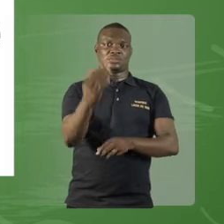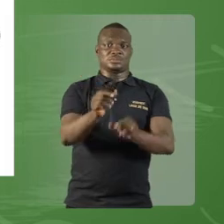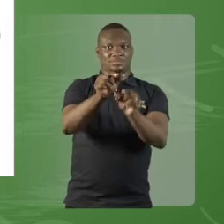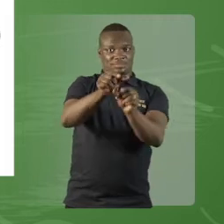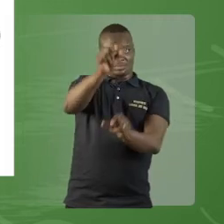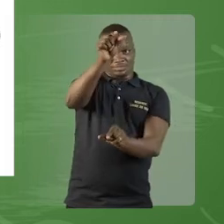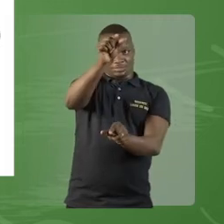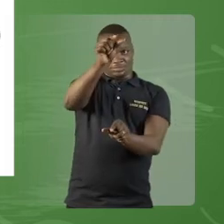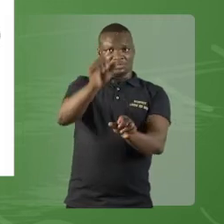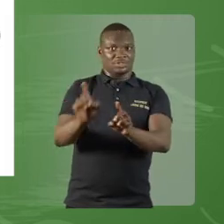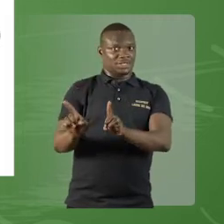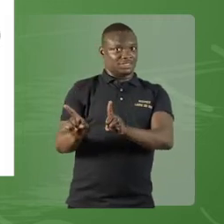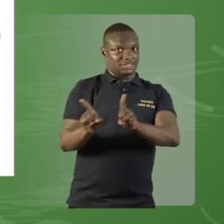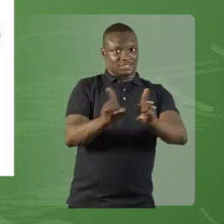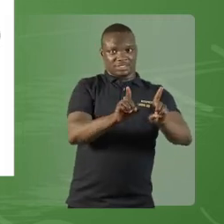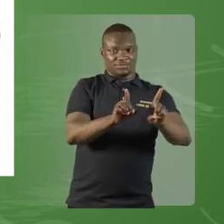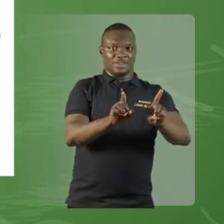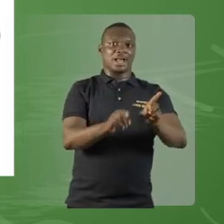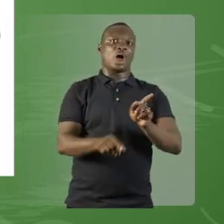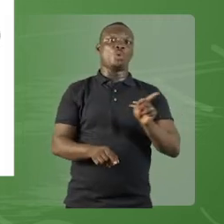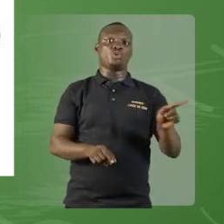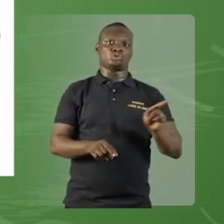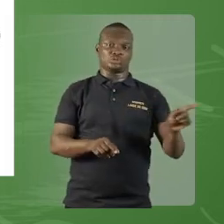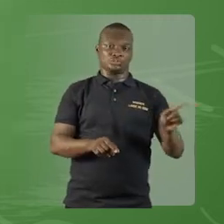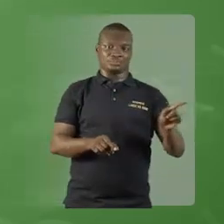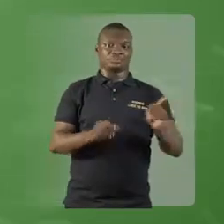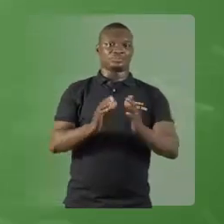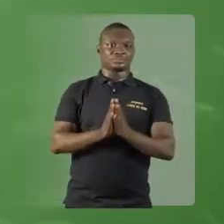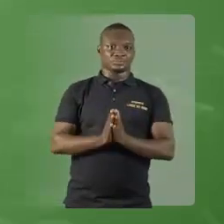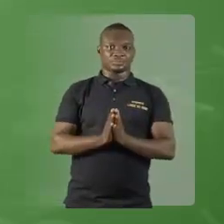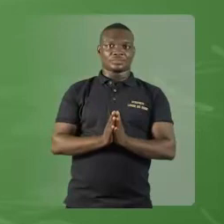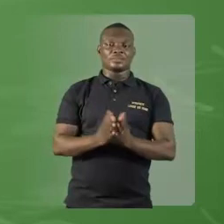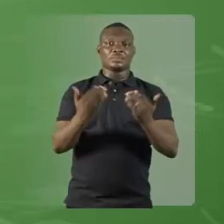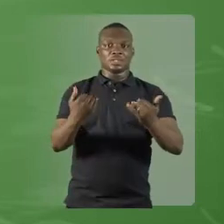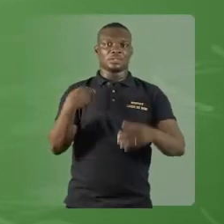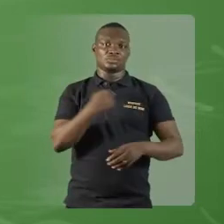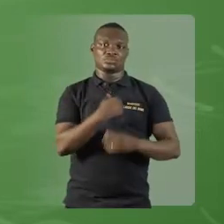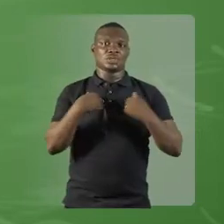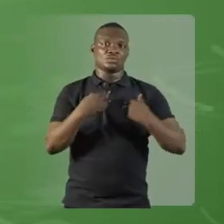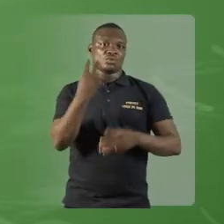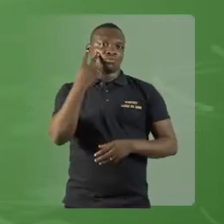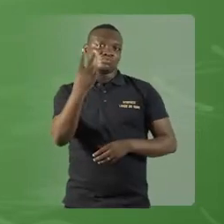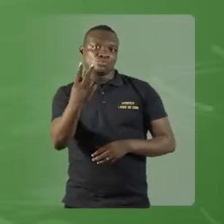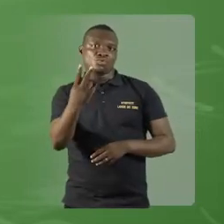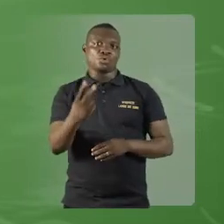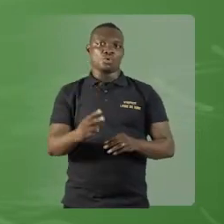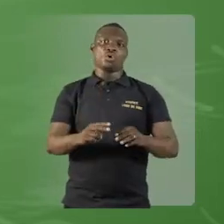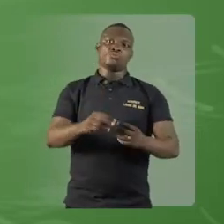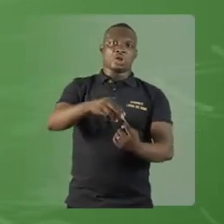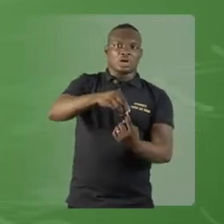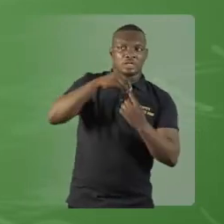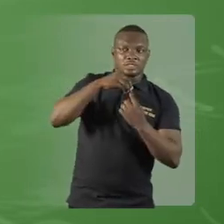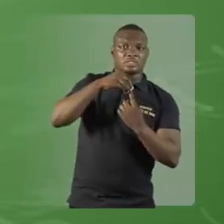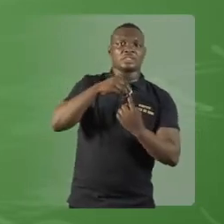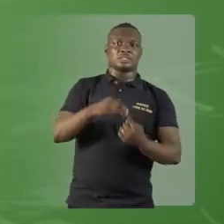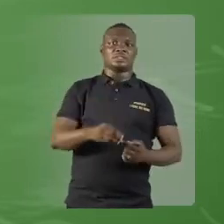soit déviée vers la gauche. Nous venons de voir l'expression, les caractéristiques de